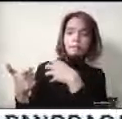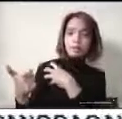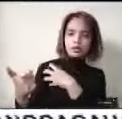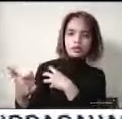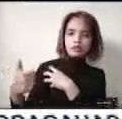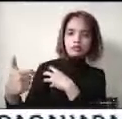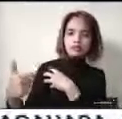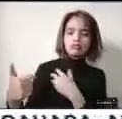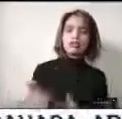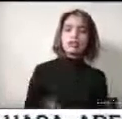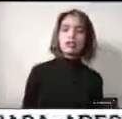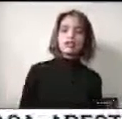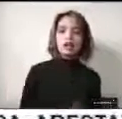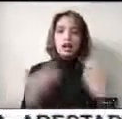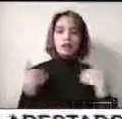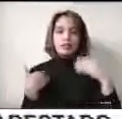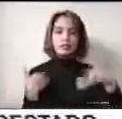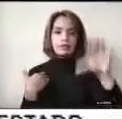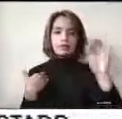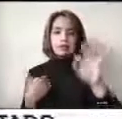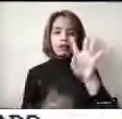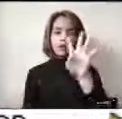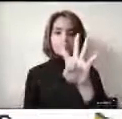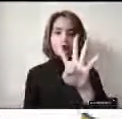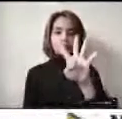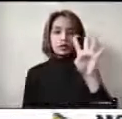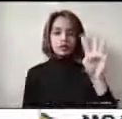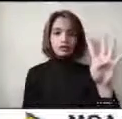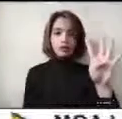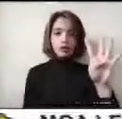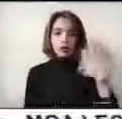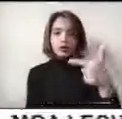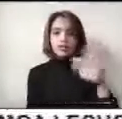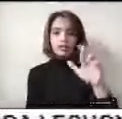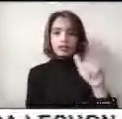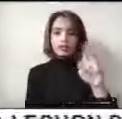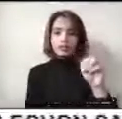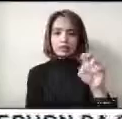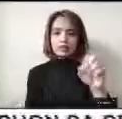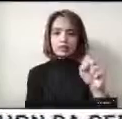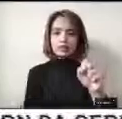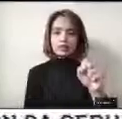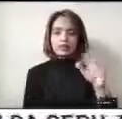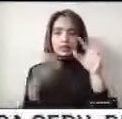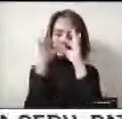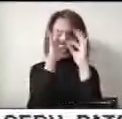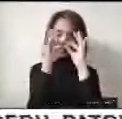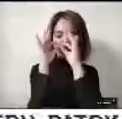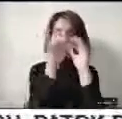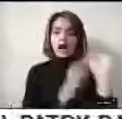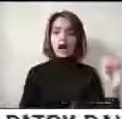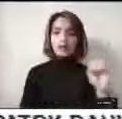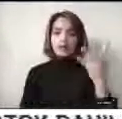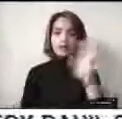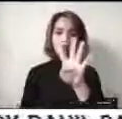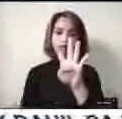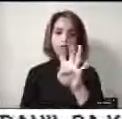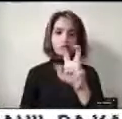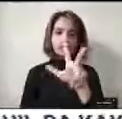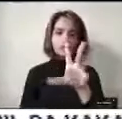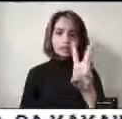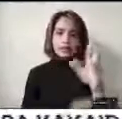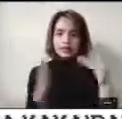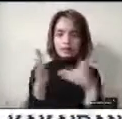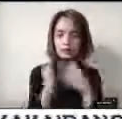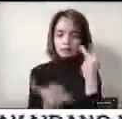22 gramo ng marijuana, isang improvised gun, mga bala at ang bypass money. Ang mga naarestong suspect ay naharap sa kasong